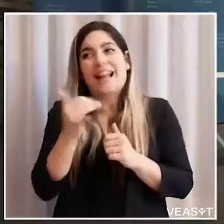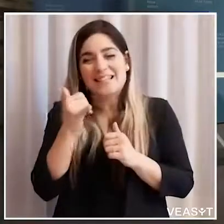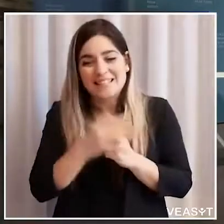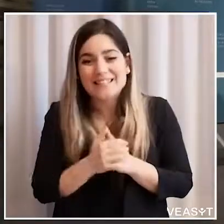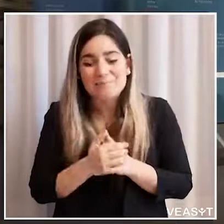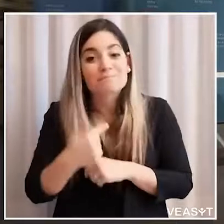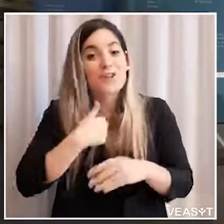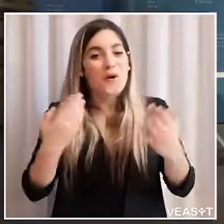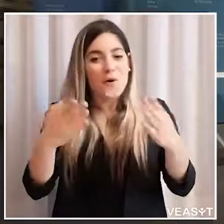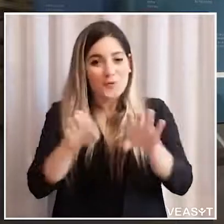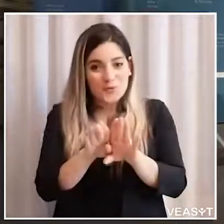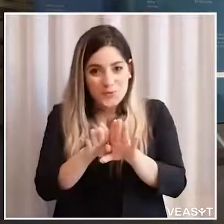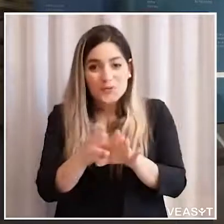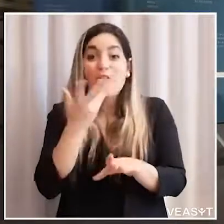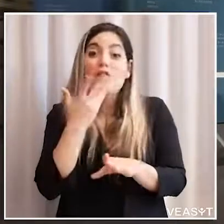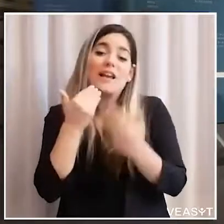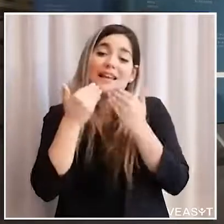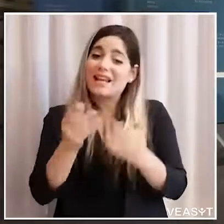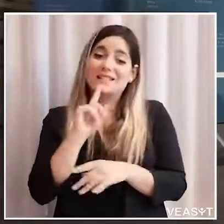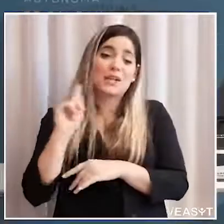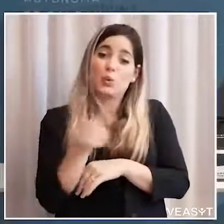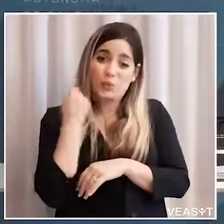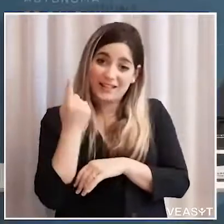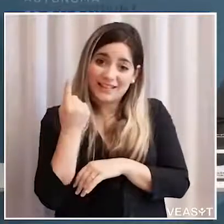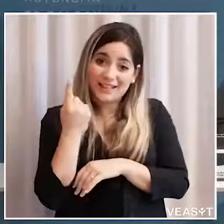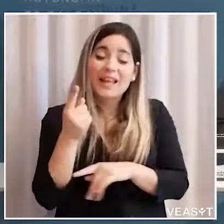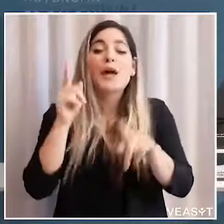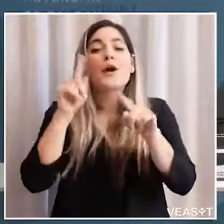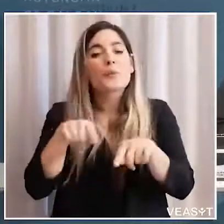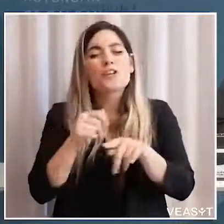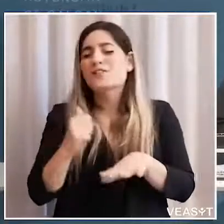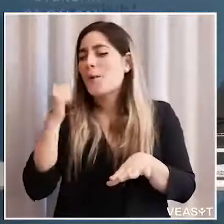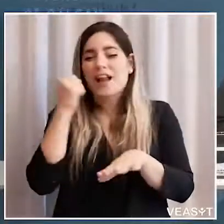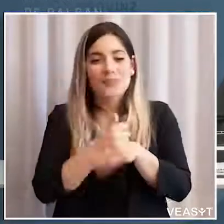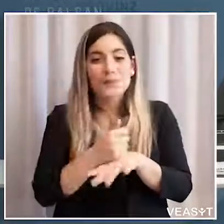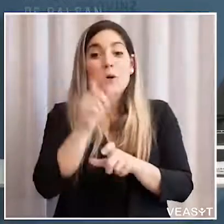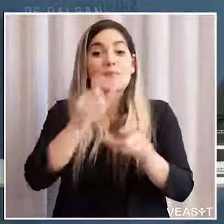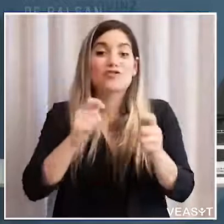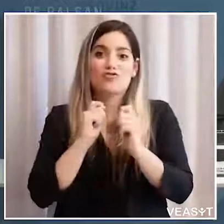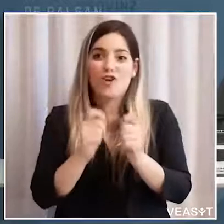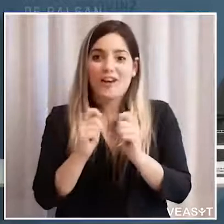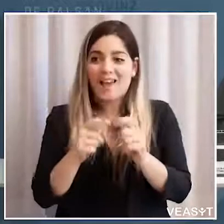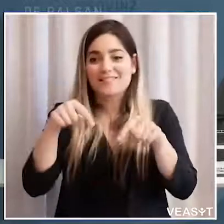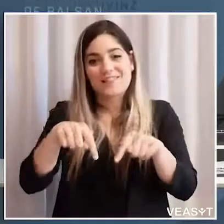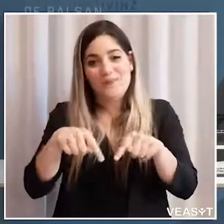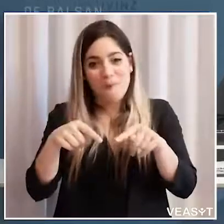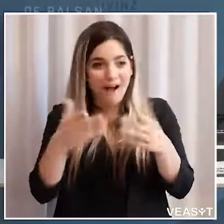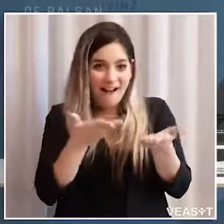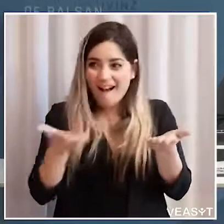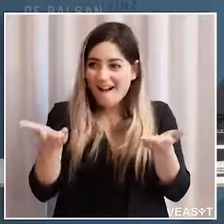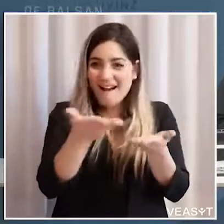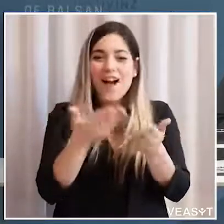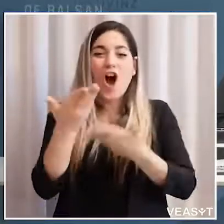grazie io chiudo a un'altra volta ringraziando tutti ma anche soprattutto i giornalisti qui